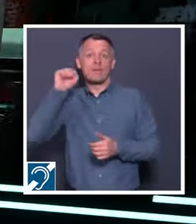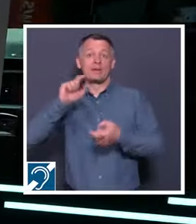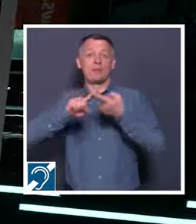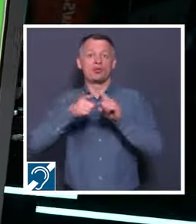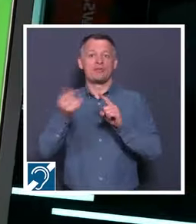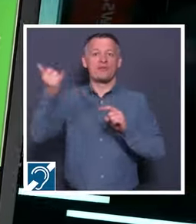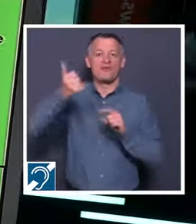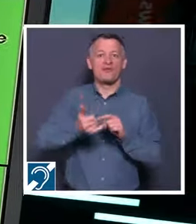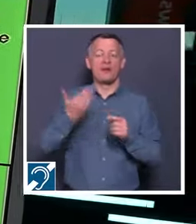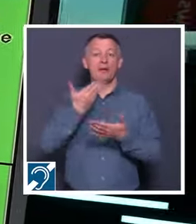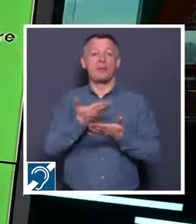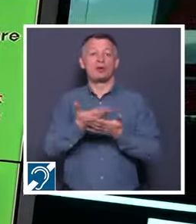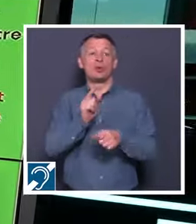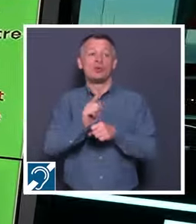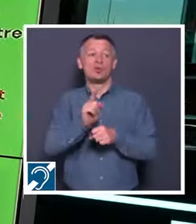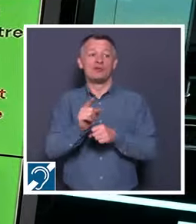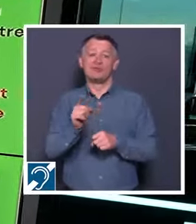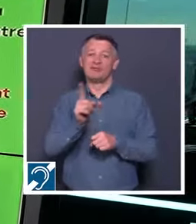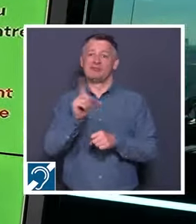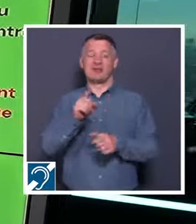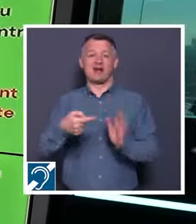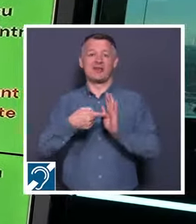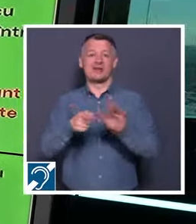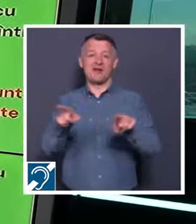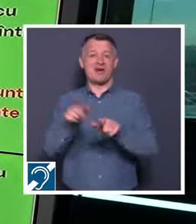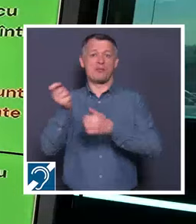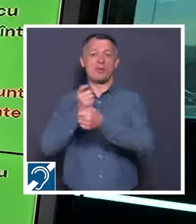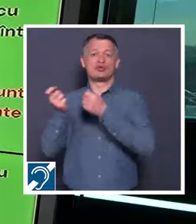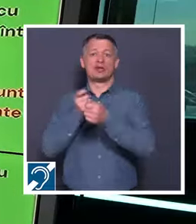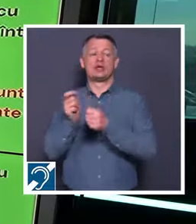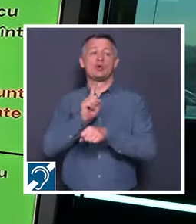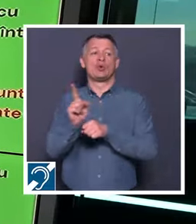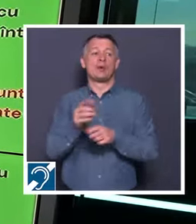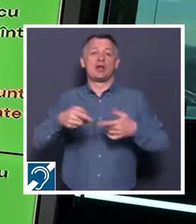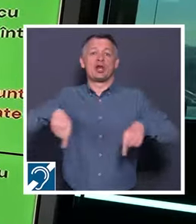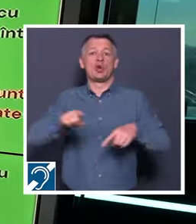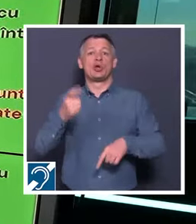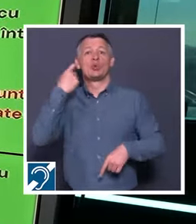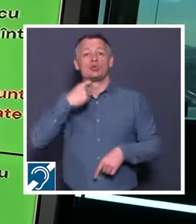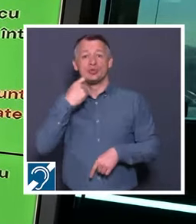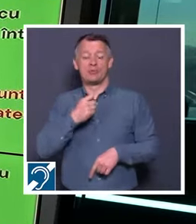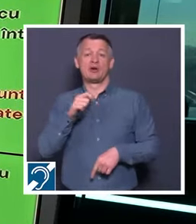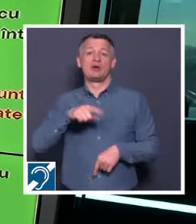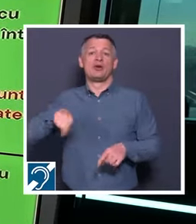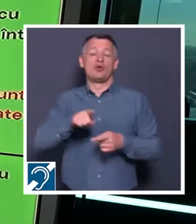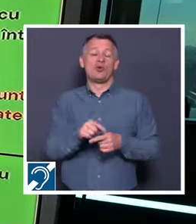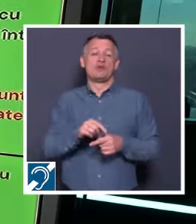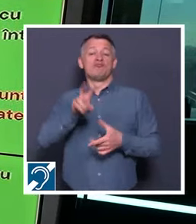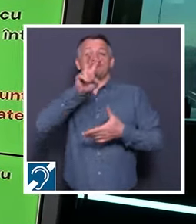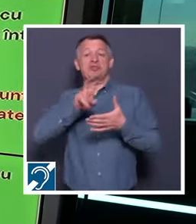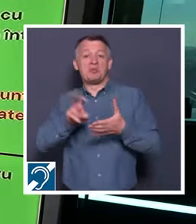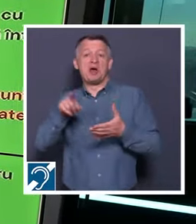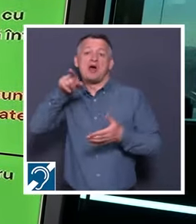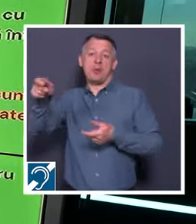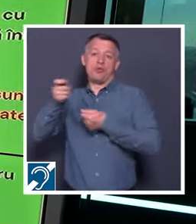vin pentru conținut de foarte multe ori nemarcat ca fiind publicitate. Conținut pe care noi nu știm că îl consumăm ca fiind